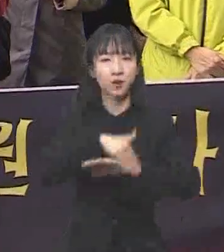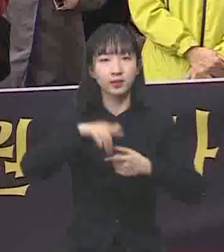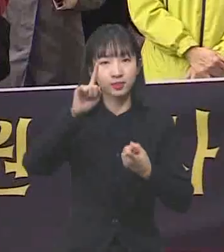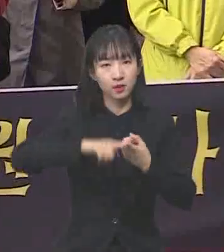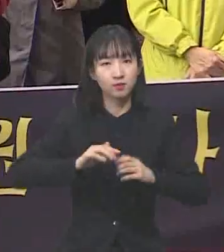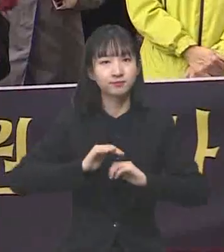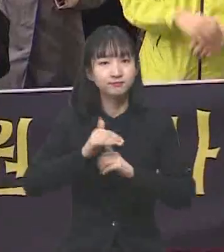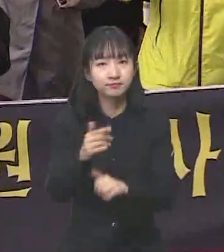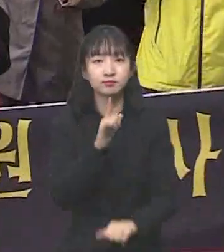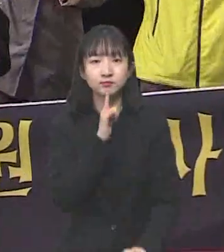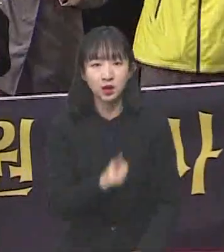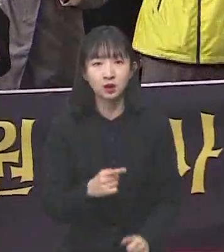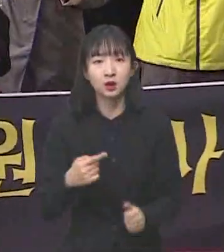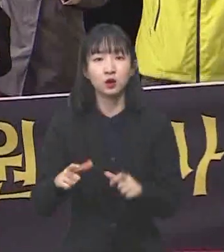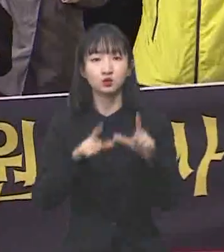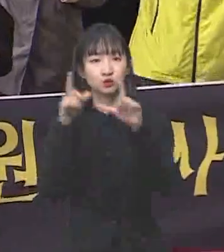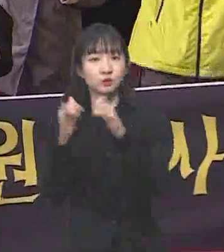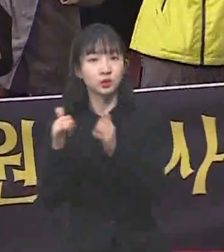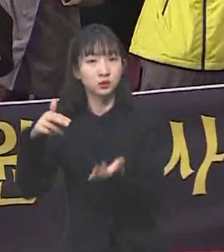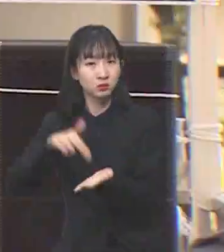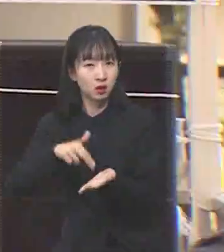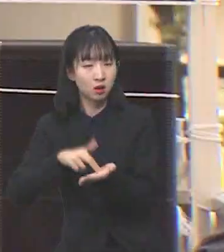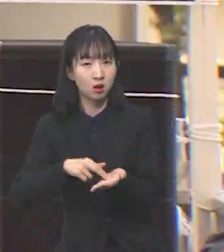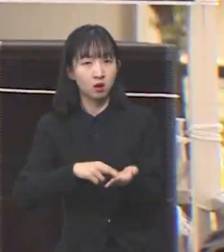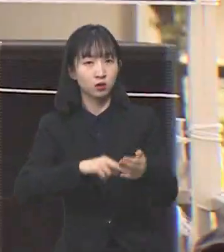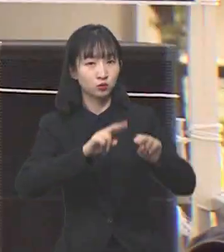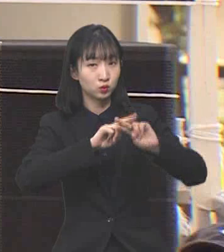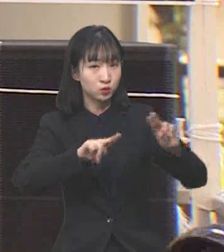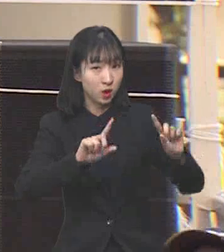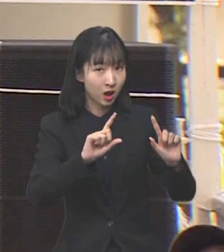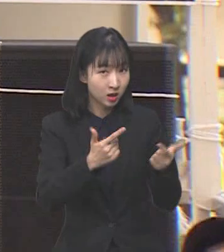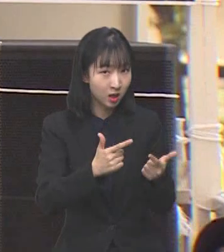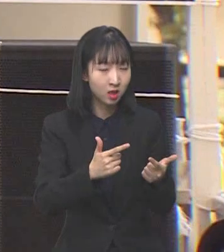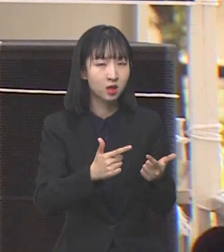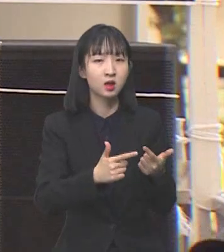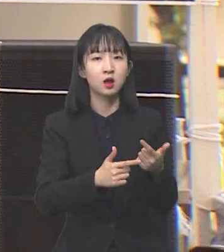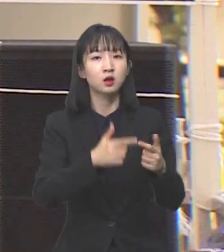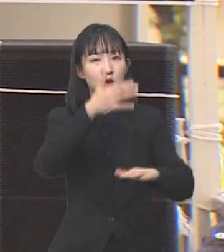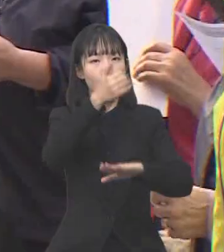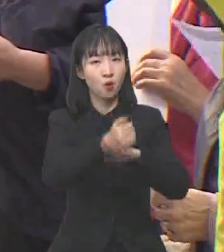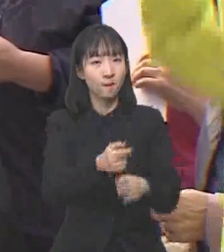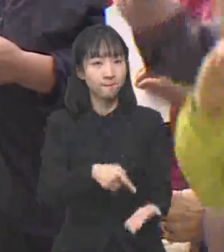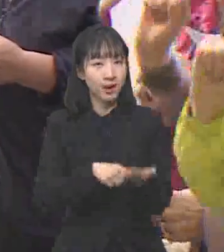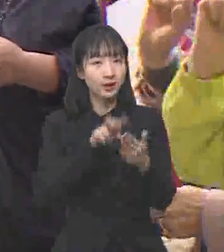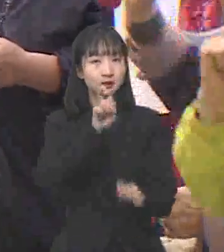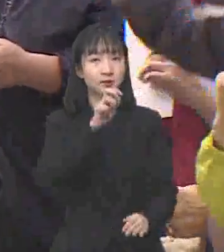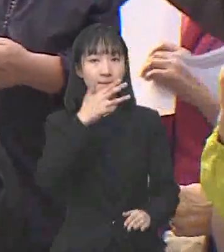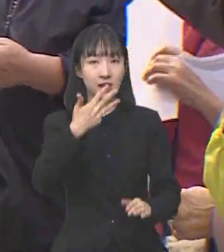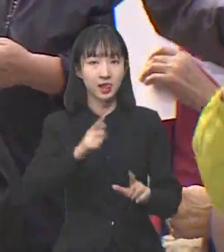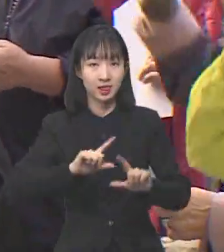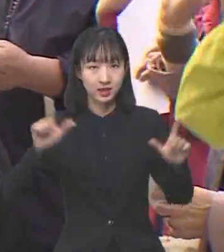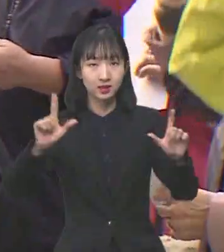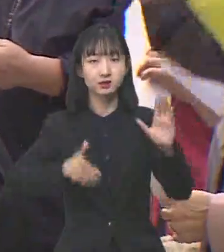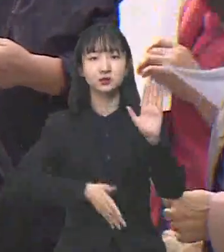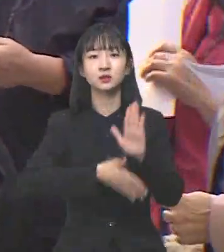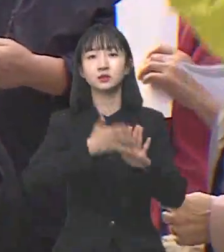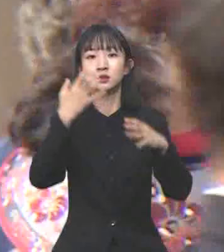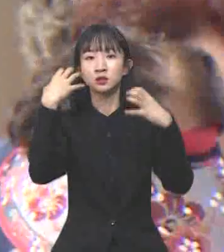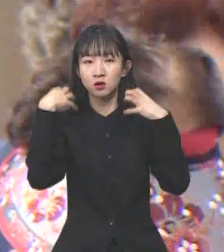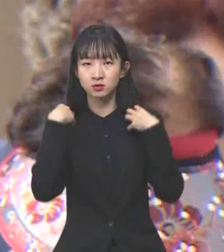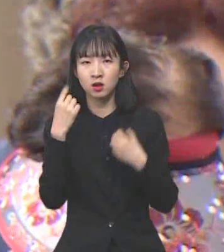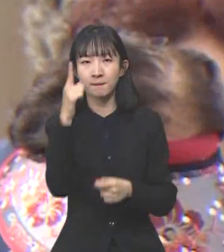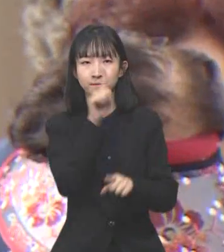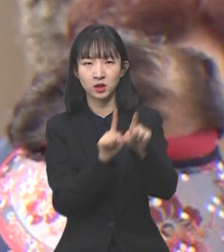주민들은 의사협회가 행정심판을 취하지 않을 경우 결과가 나오는 오는 28일 인천시청 앞에서 또